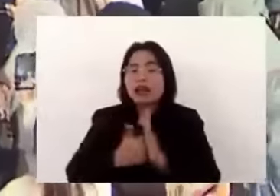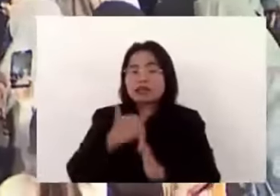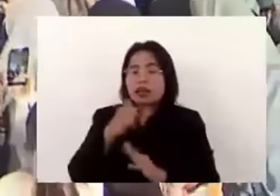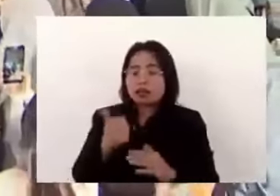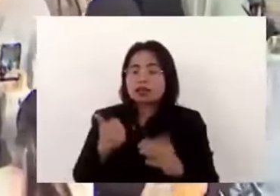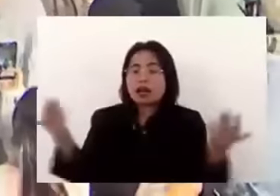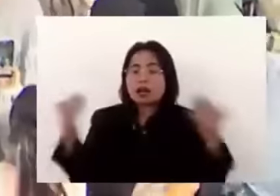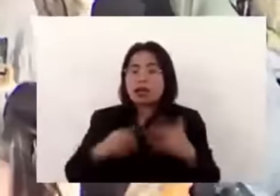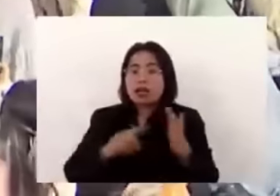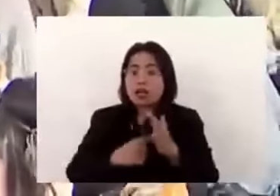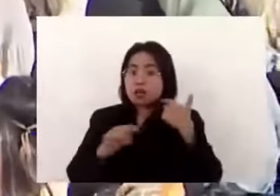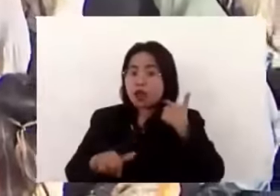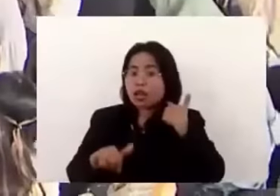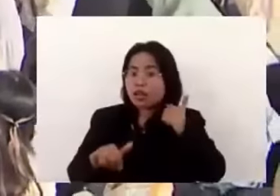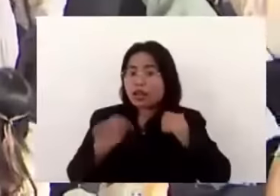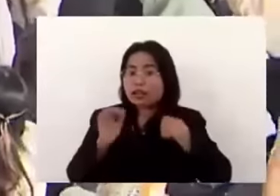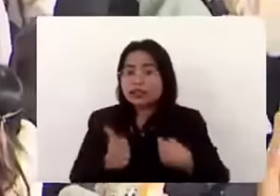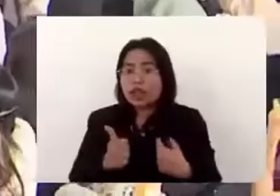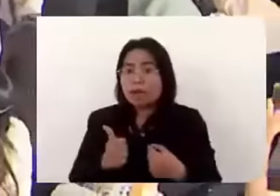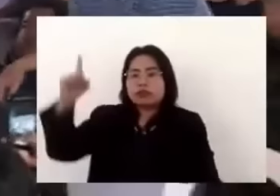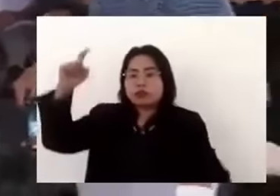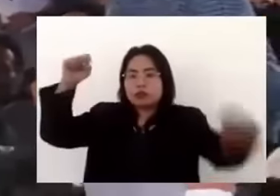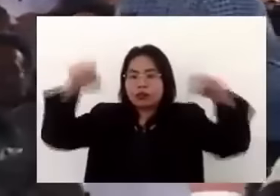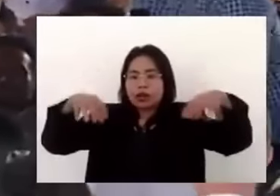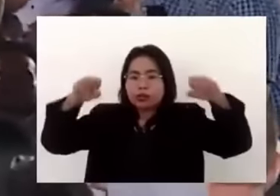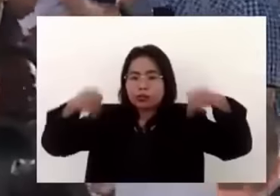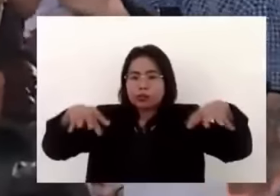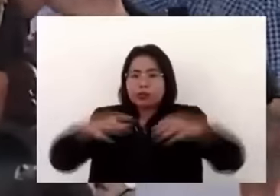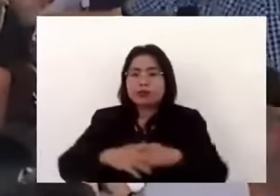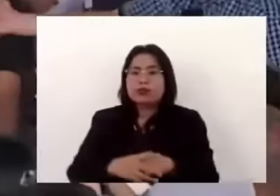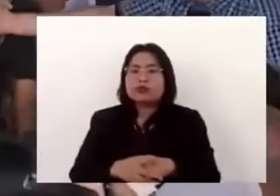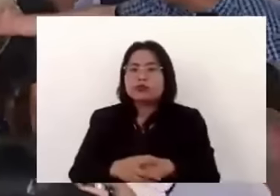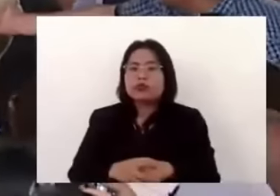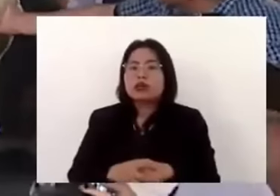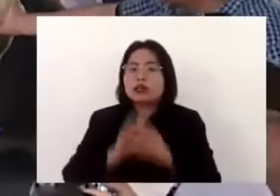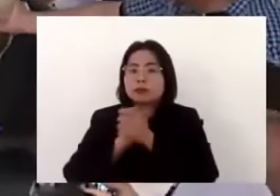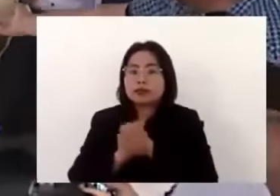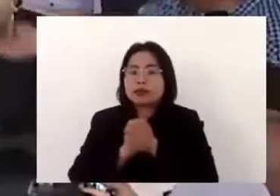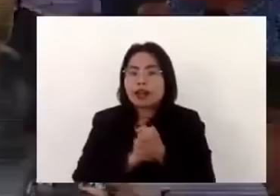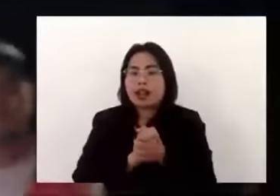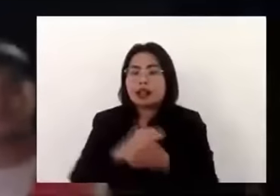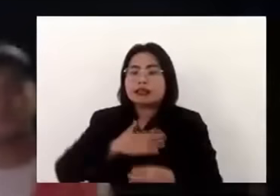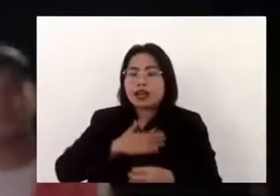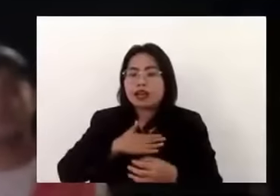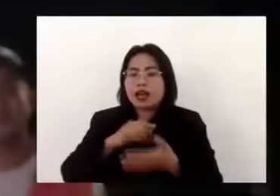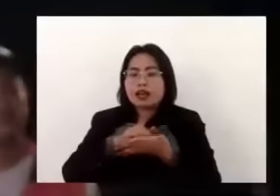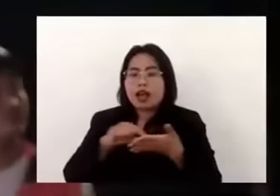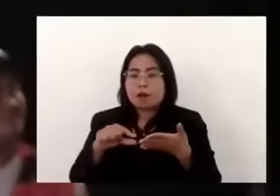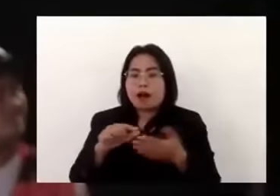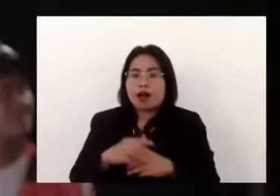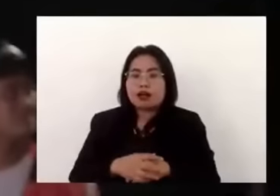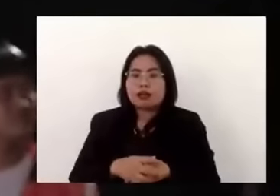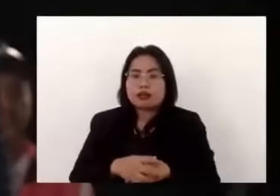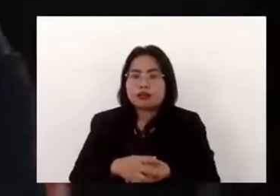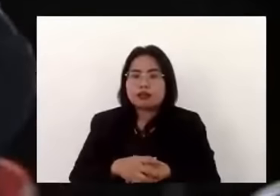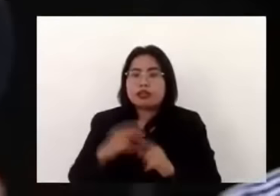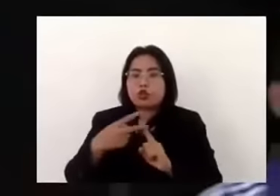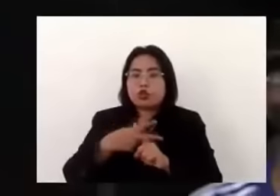kembali kita mulai siap untuk disak e Perkenalkan nama saya